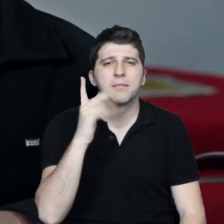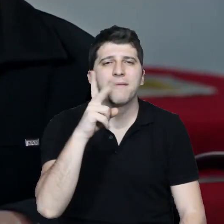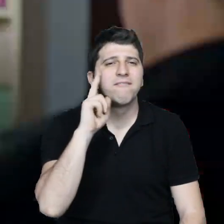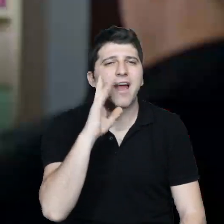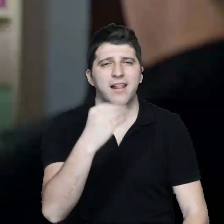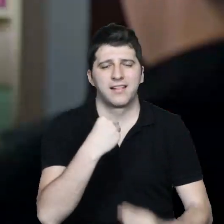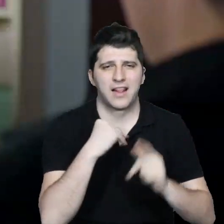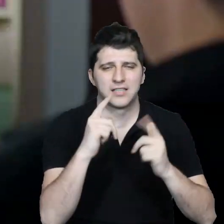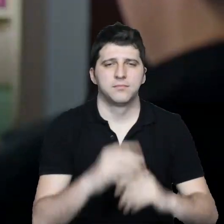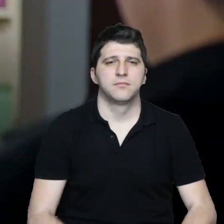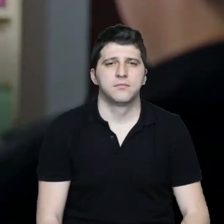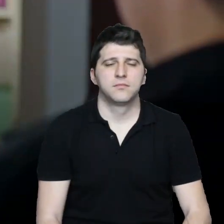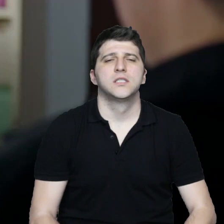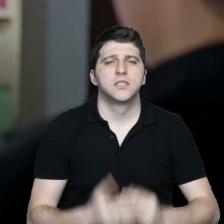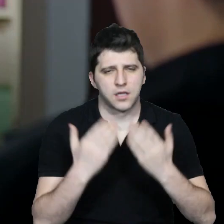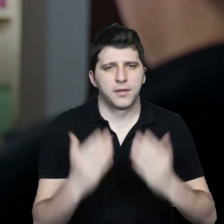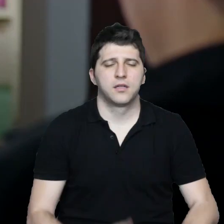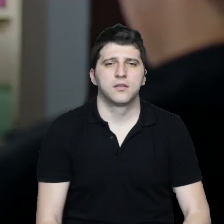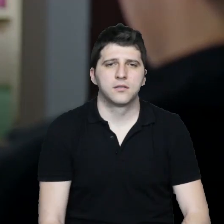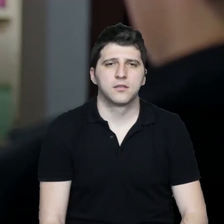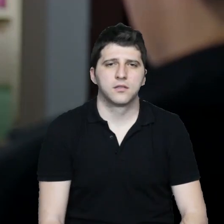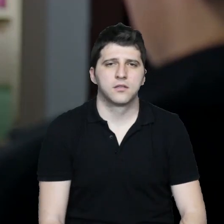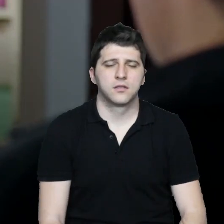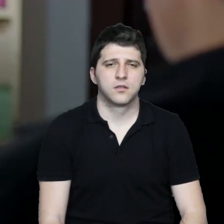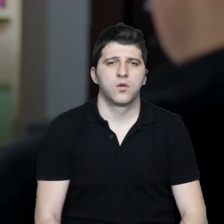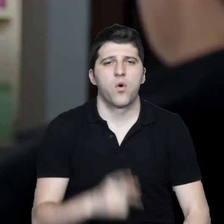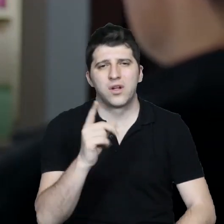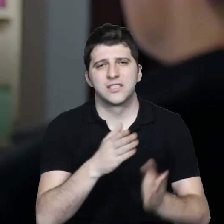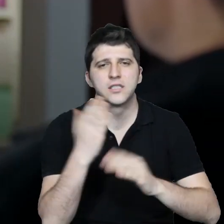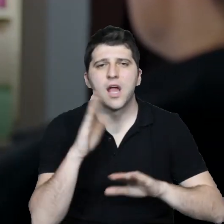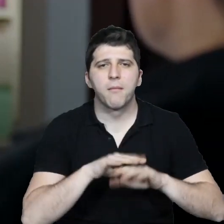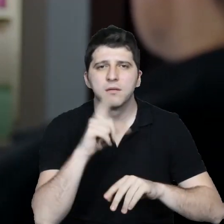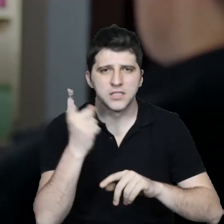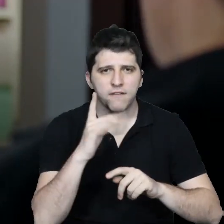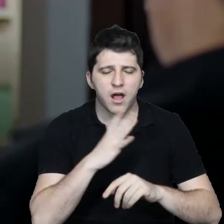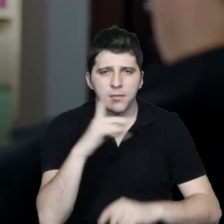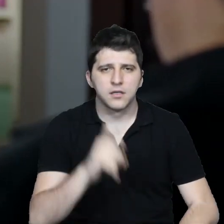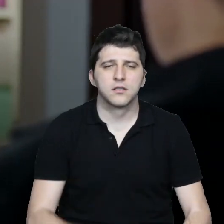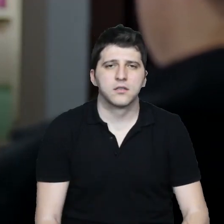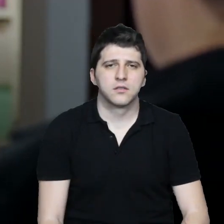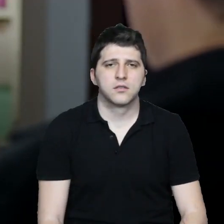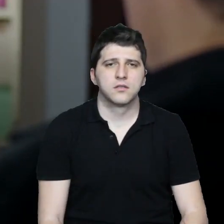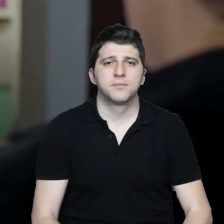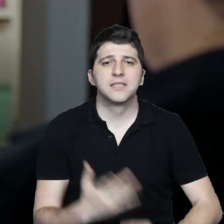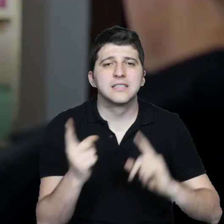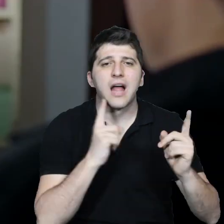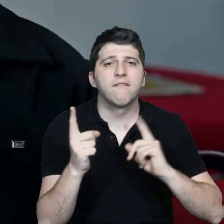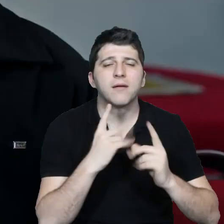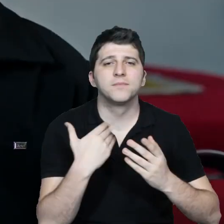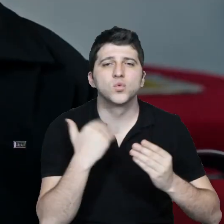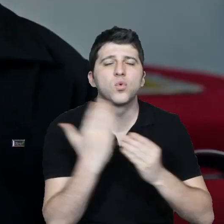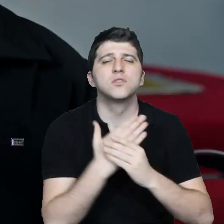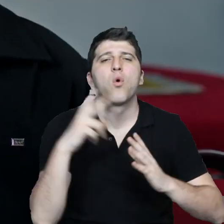vekaletname almam gerekecek. Elbette. Onun haricinde yapmam gereken bir şey var mı? Henüz dava dosyasını